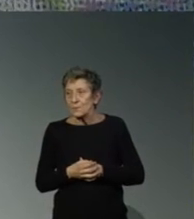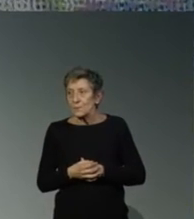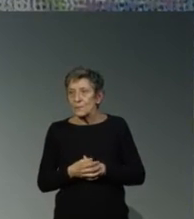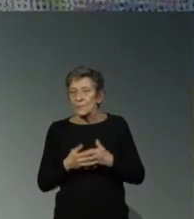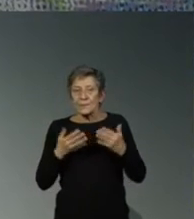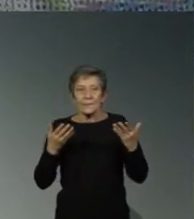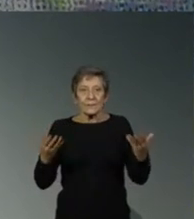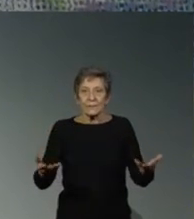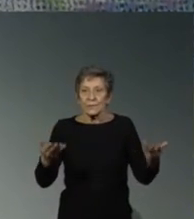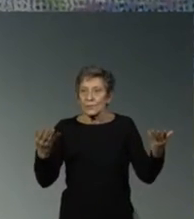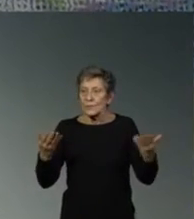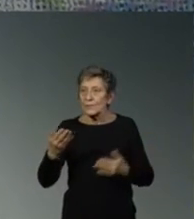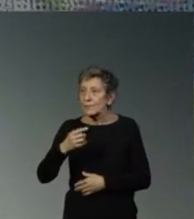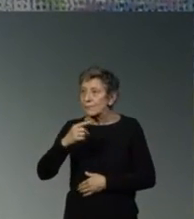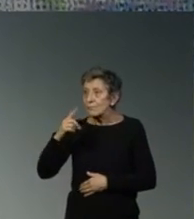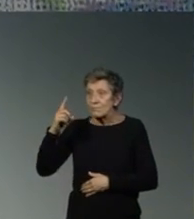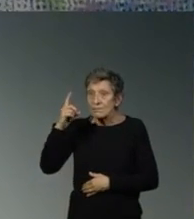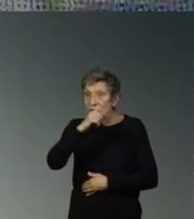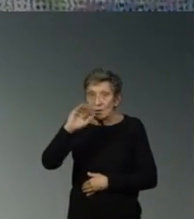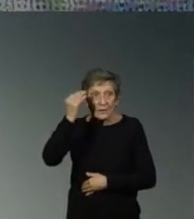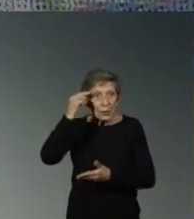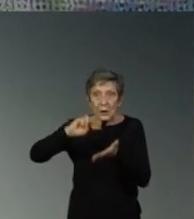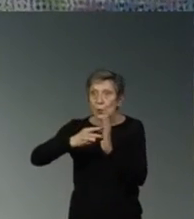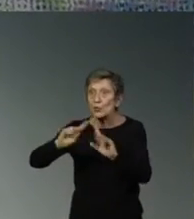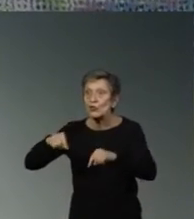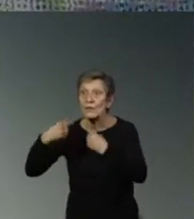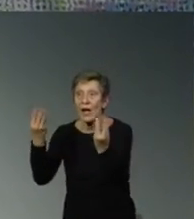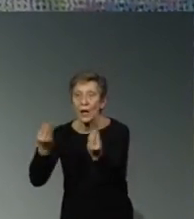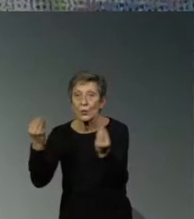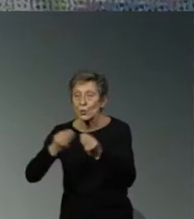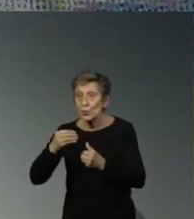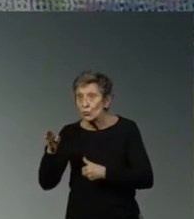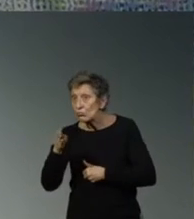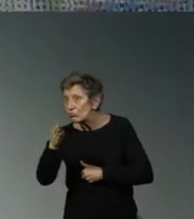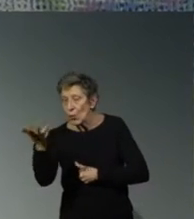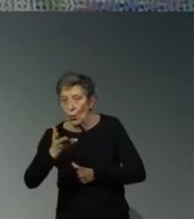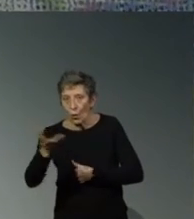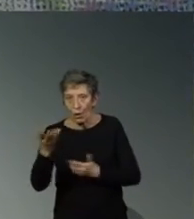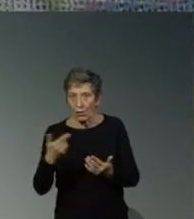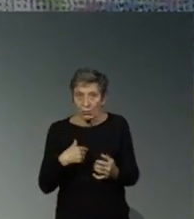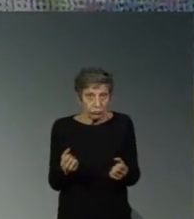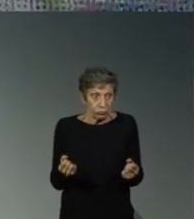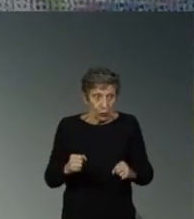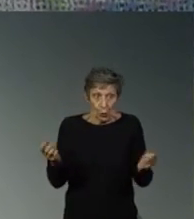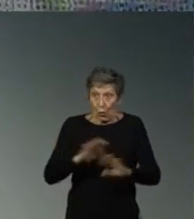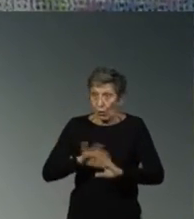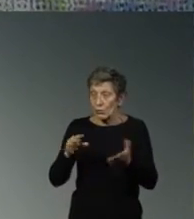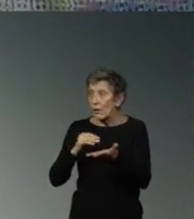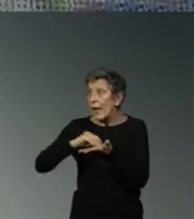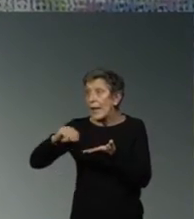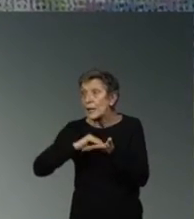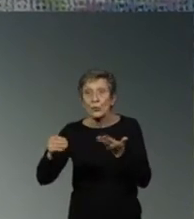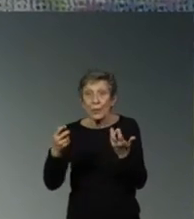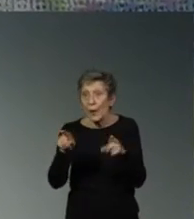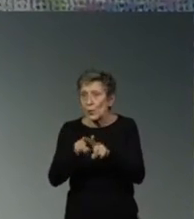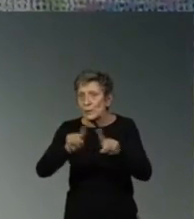encore une fois, il est difficile de savoir où une technologie nous emmène. Et je suis assez d'accord que toute activité, notamment l'écriture, mais par exemple en